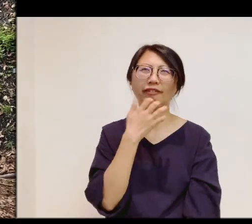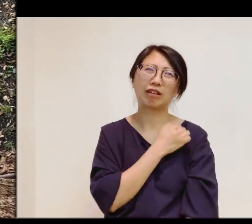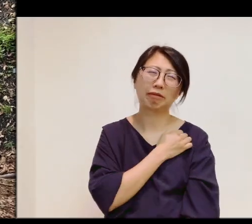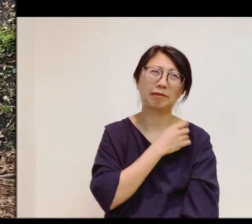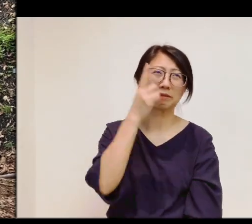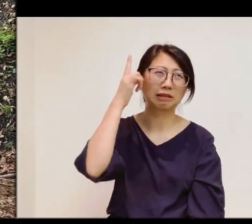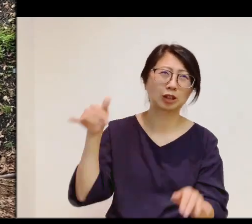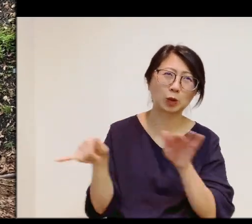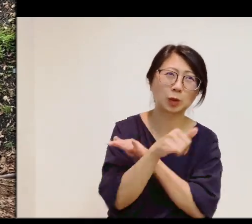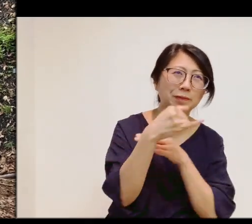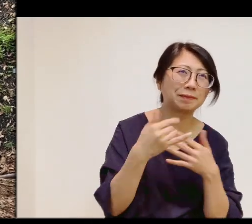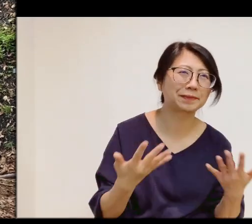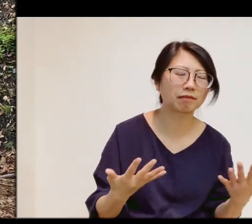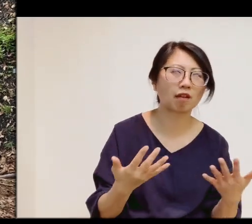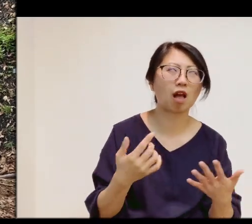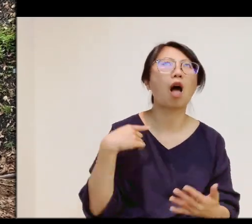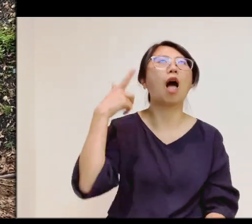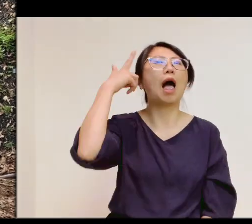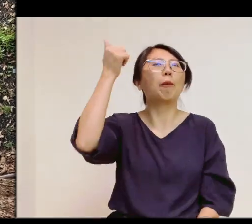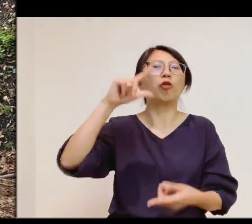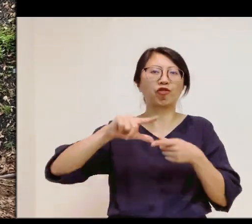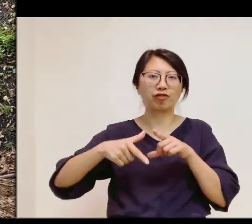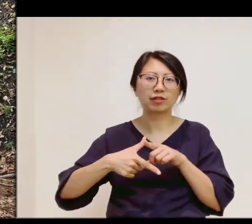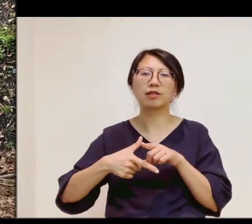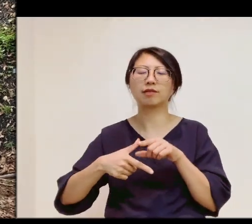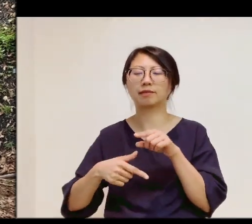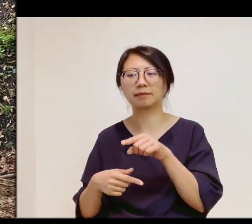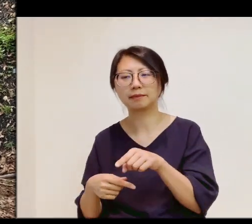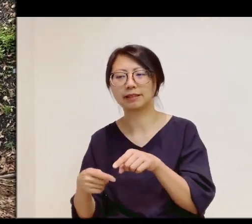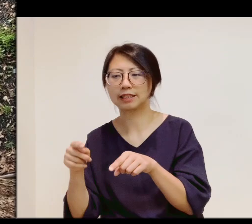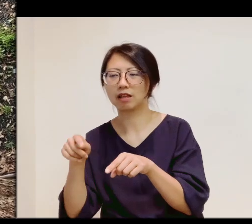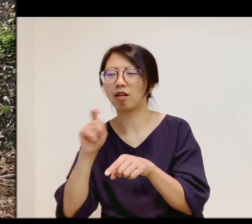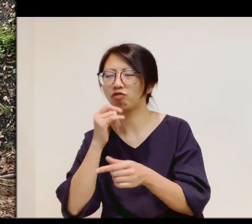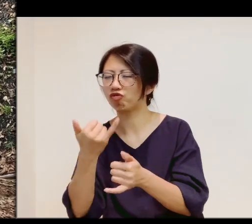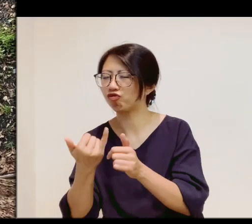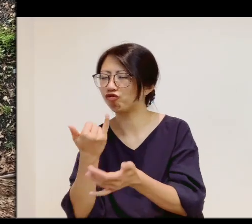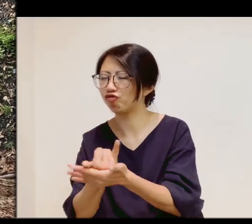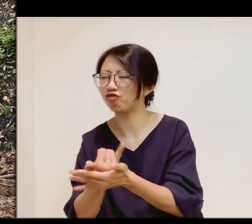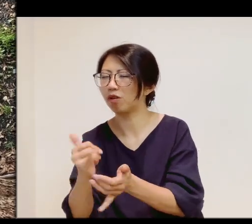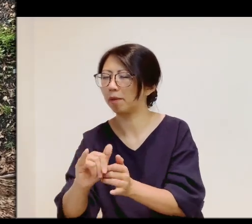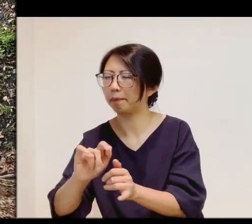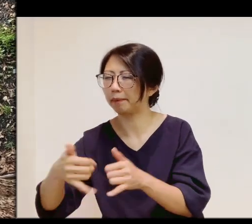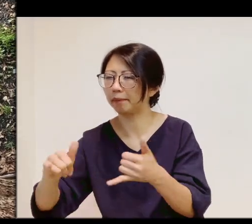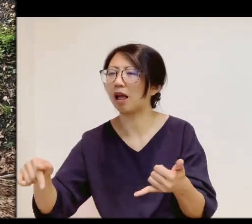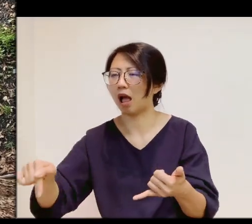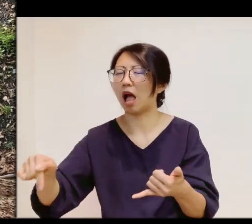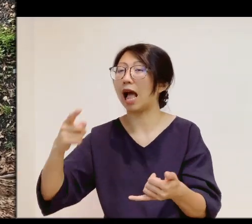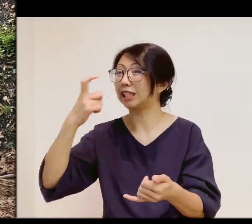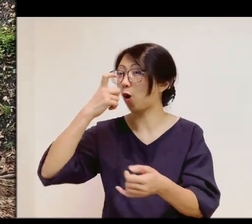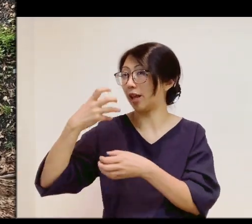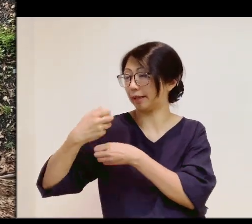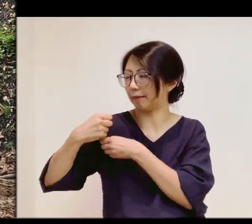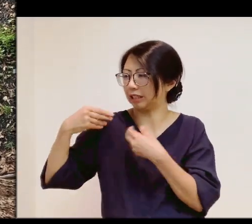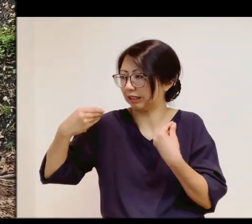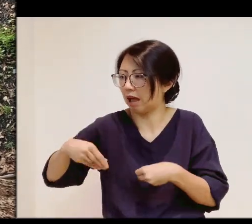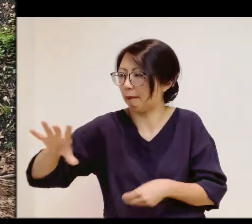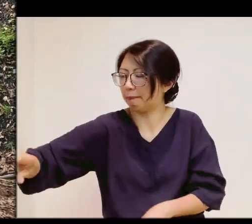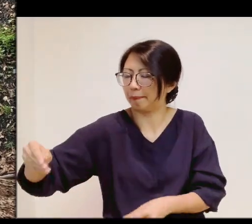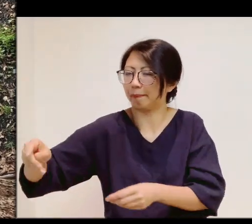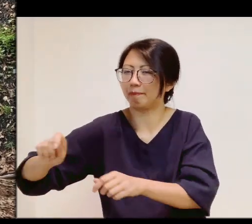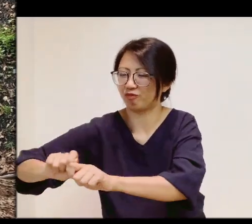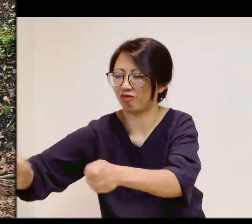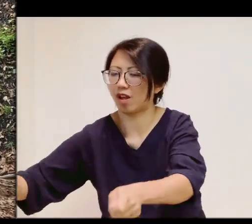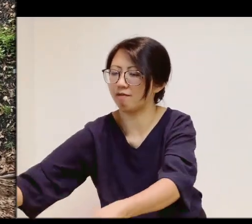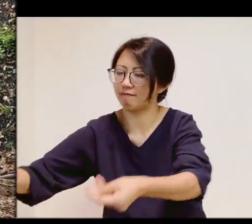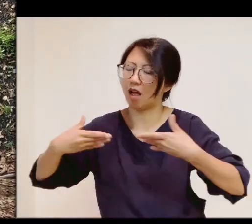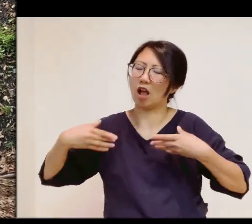咗船，係離開咗法國咧，係去到英國嘅。咁結果就逃出失天嘅。佢自己都差唔多係咁做。佢話去到